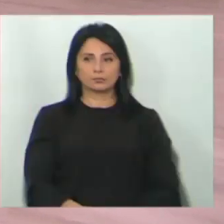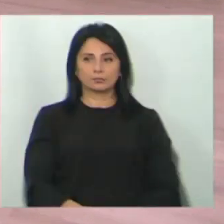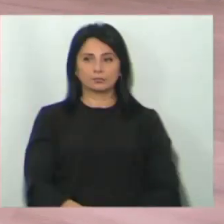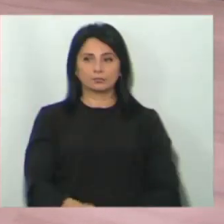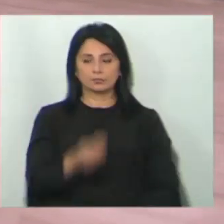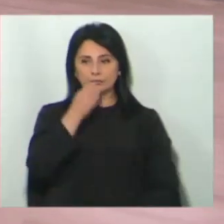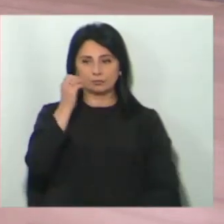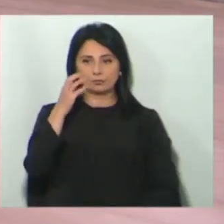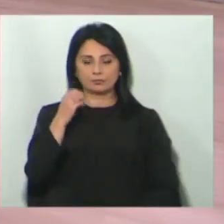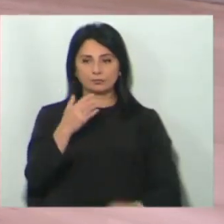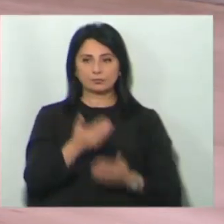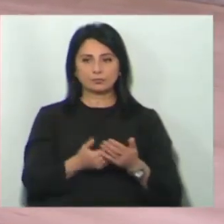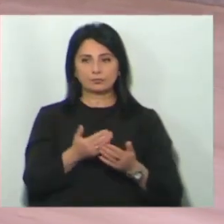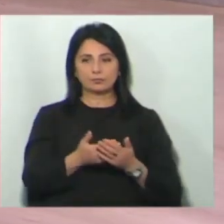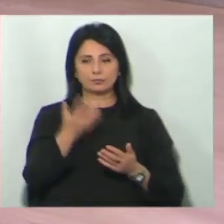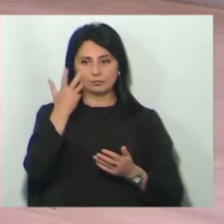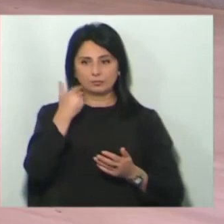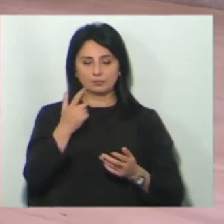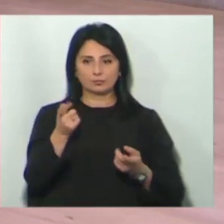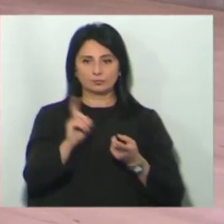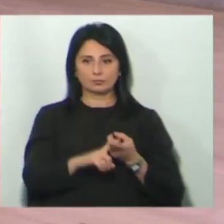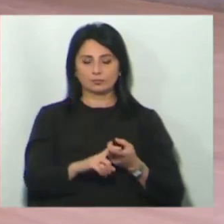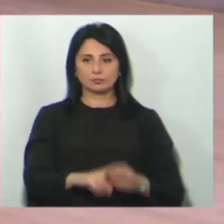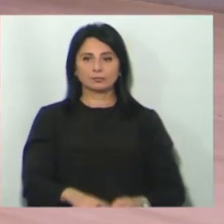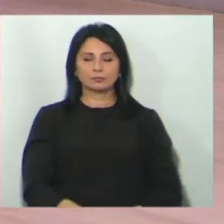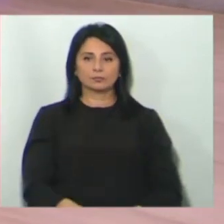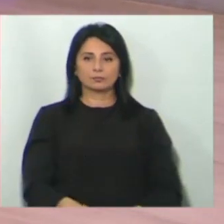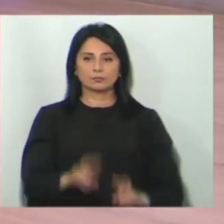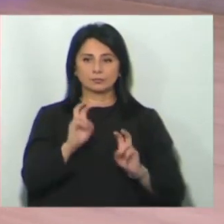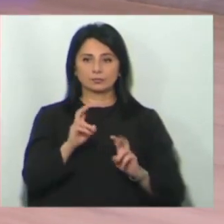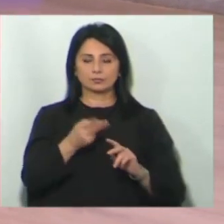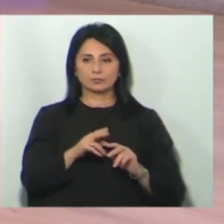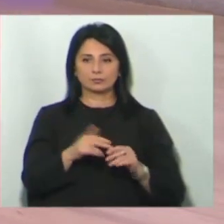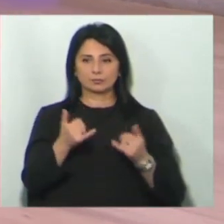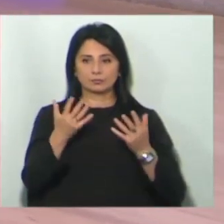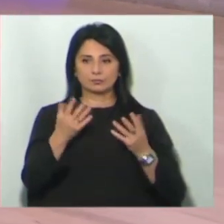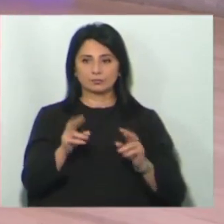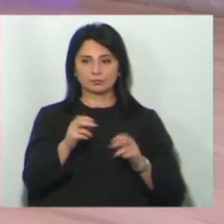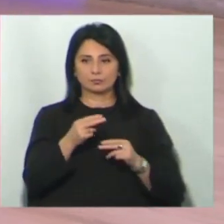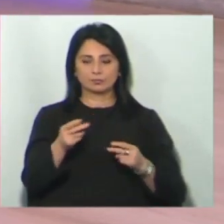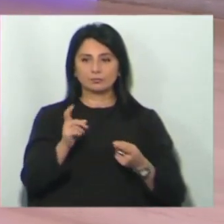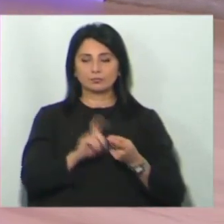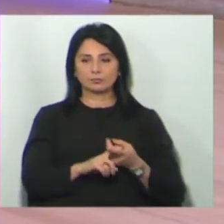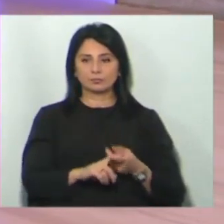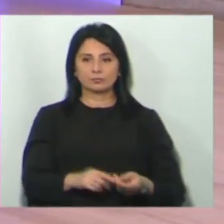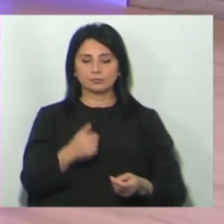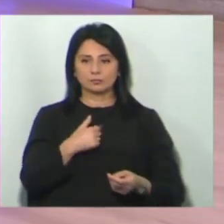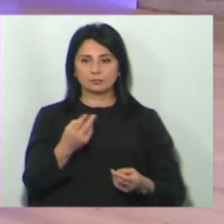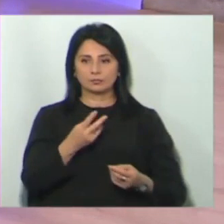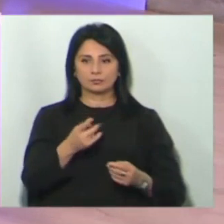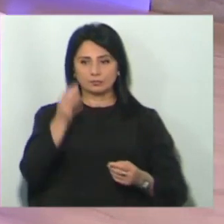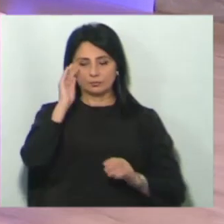Covid შუქნიშანი, anu recomandațiile pereptan asociațiit, nici n-am simțit rom drevandel tema asta, aușeși, me